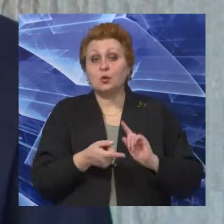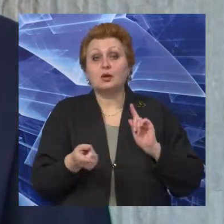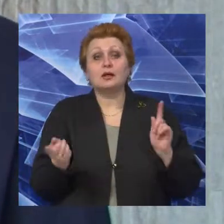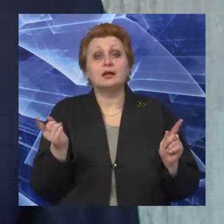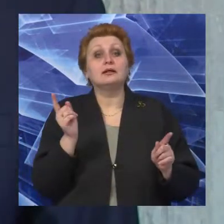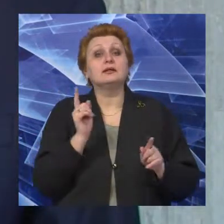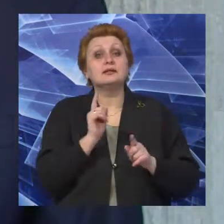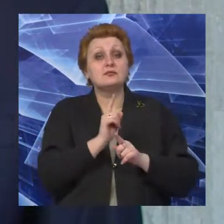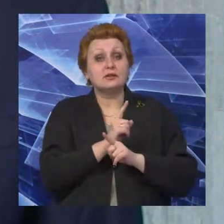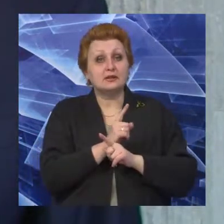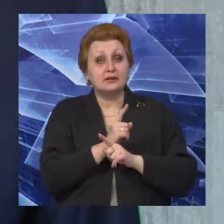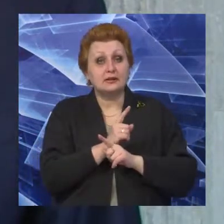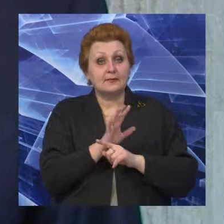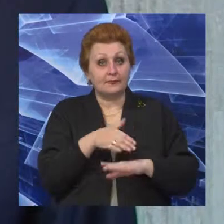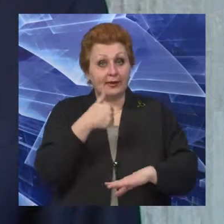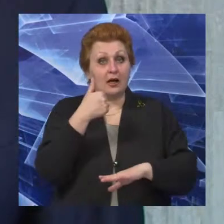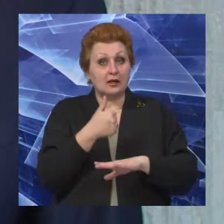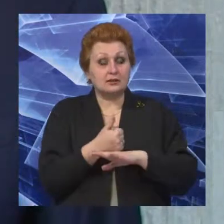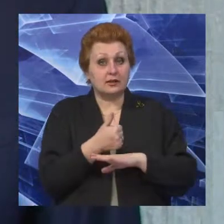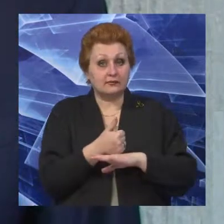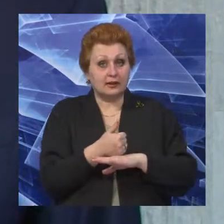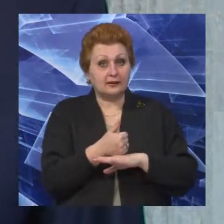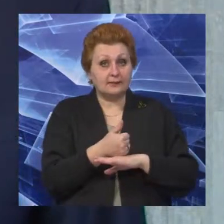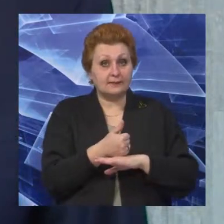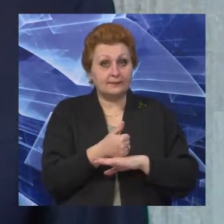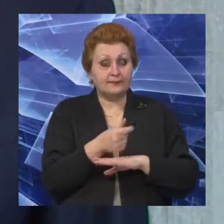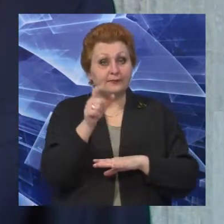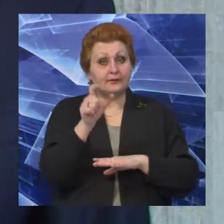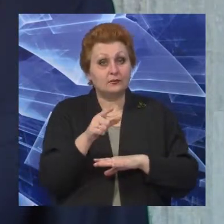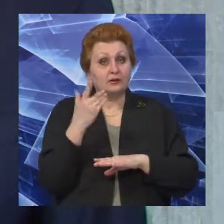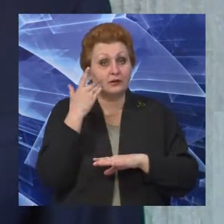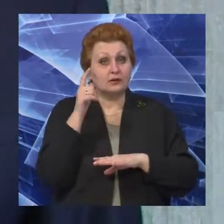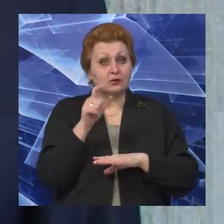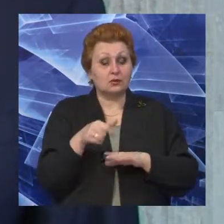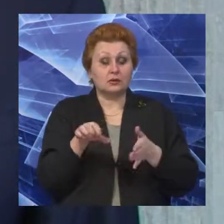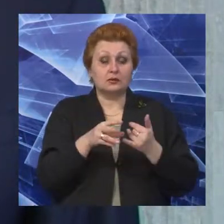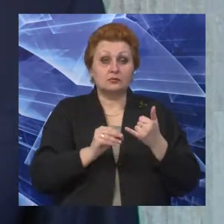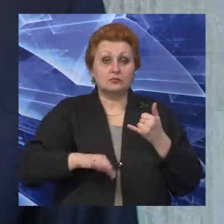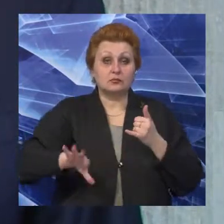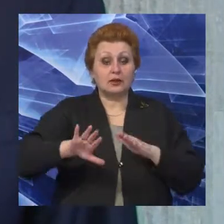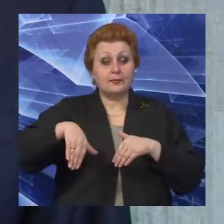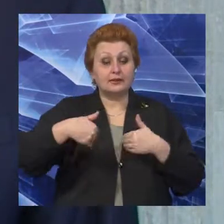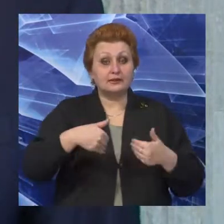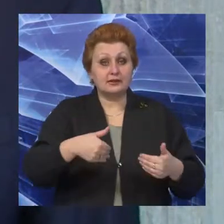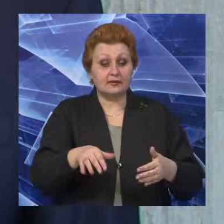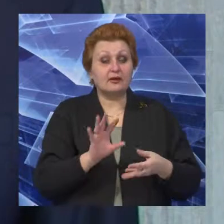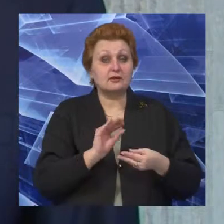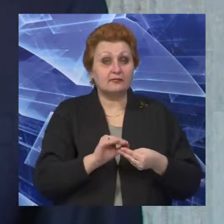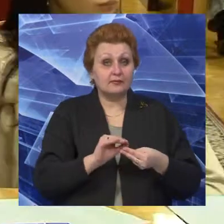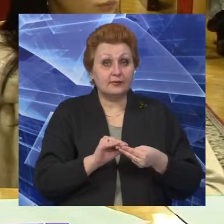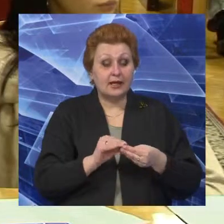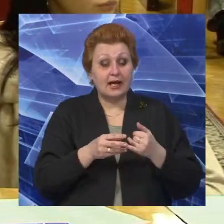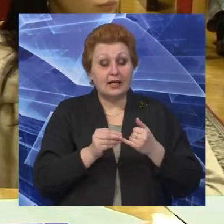изменений. Изменяется порядок предоставления и основания предоставления, и те категории граждан, которым участки могут предоставляться